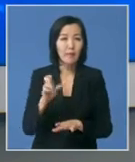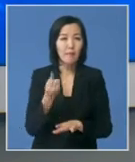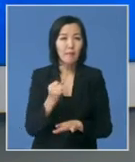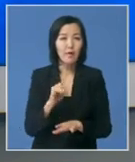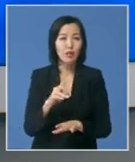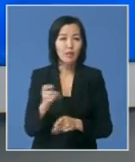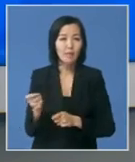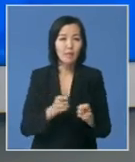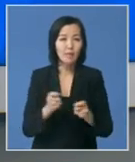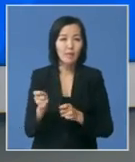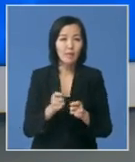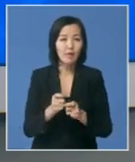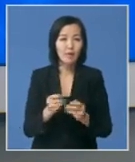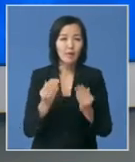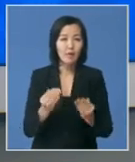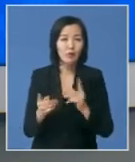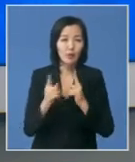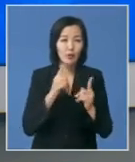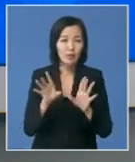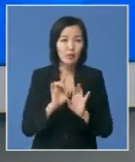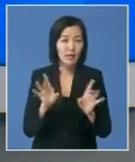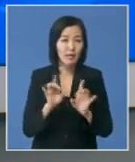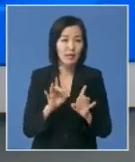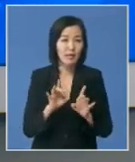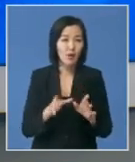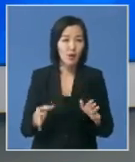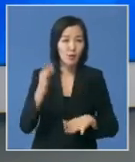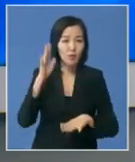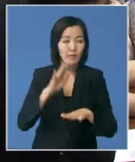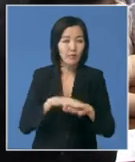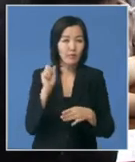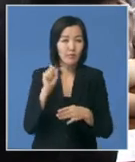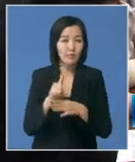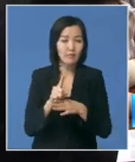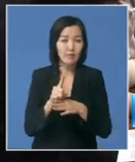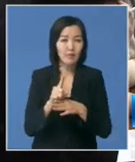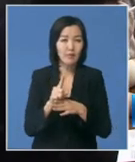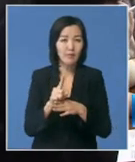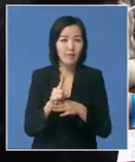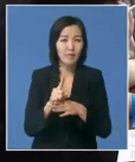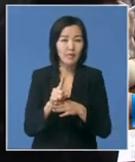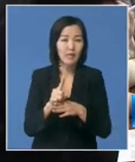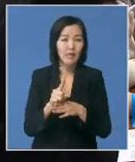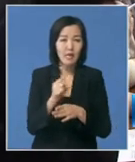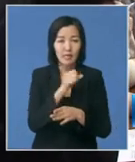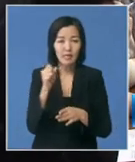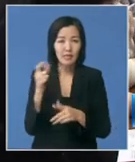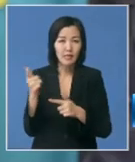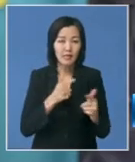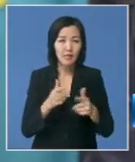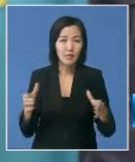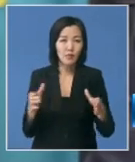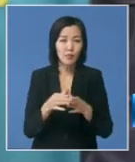басқарма басшыларымен бас қосқан жиында осылай деді. Онда алдымен облыс әкімінің тапсырмасымен құрылған қысқа дайындық штабының баяндамасы